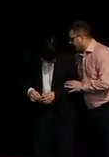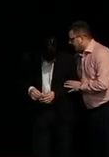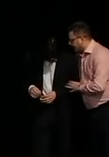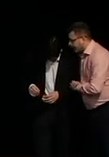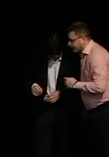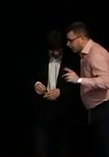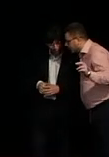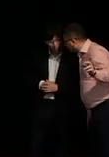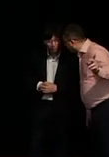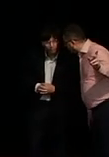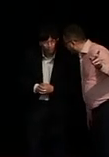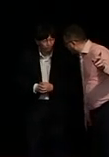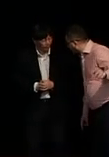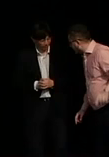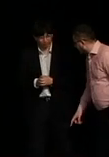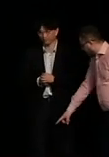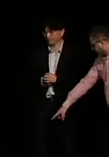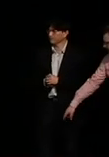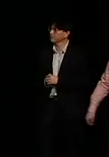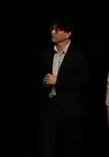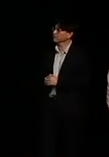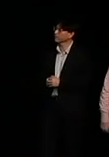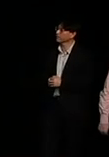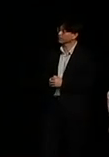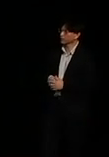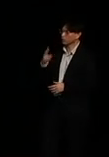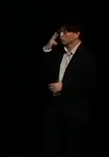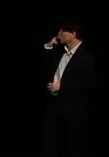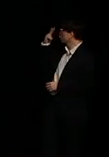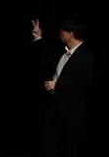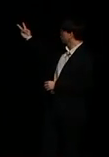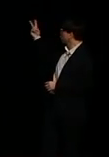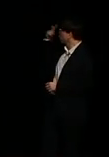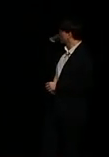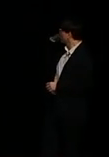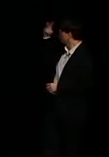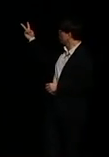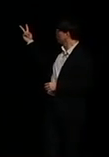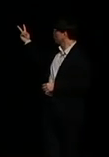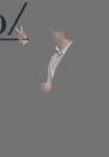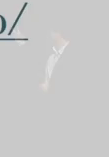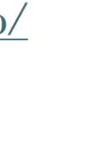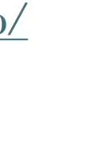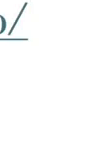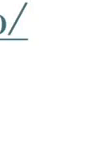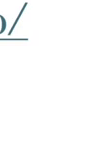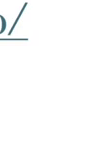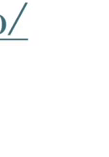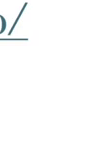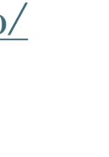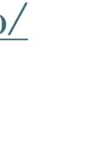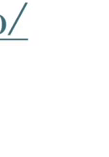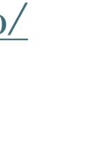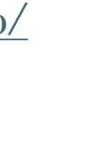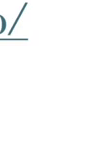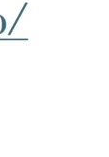Allora Per chi volesse averlo sott'occhio il vademecum si trova sul sito della diocesi di